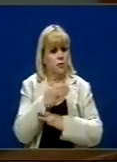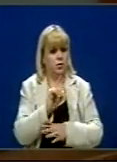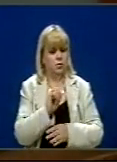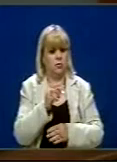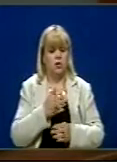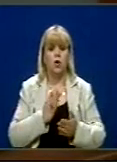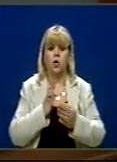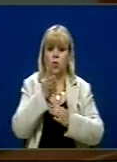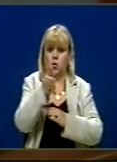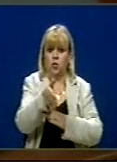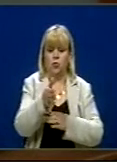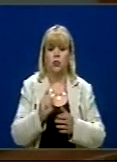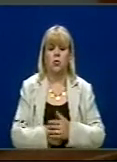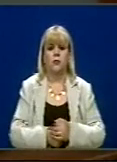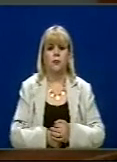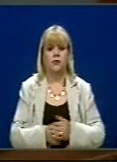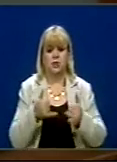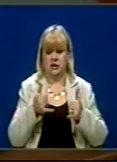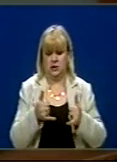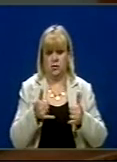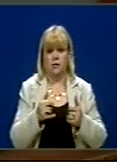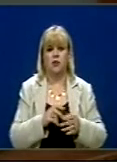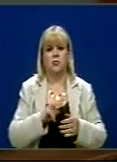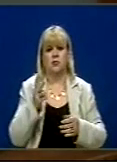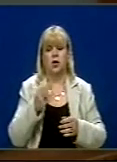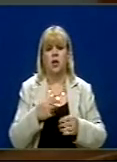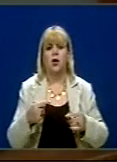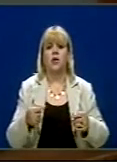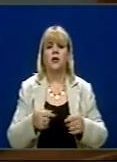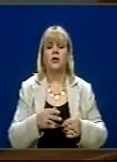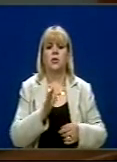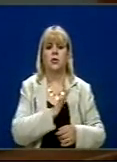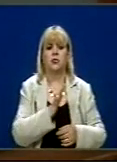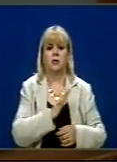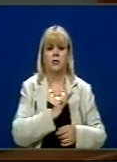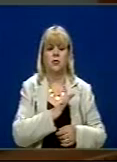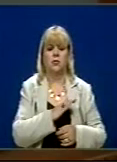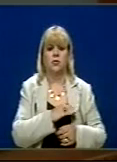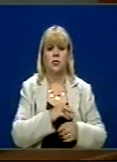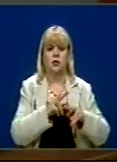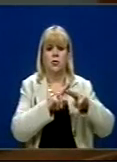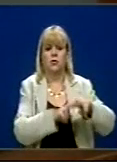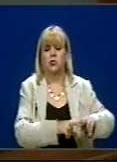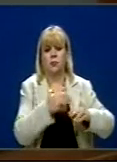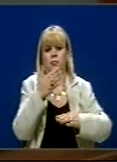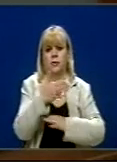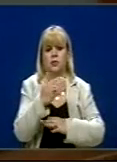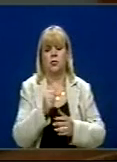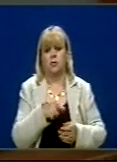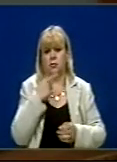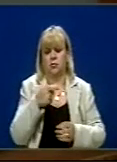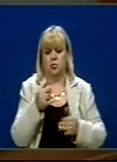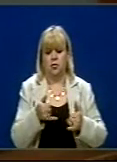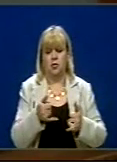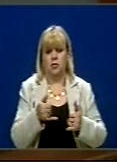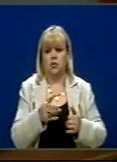kaluar rruga në trasenë ekzistuese, por përkundrazi ju rrezikohet duke anashkaluar këtë biznesin. Ata i kanë drejtuar, siç thash